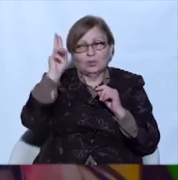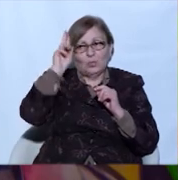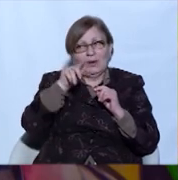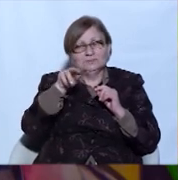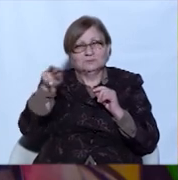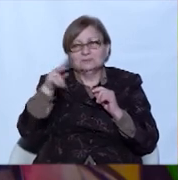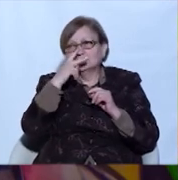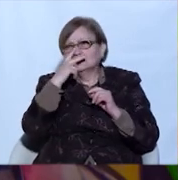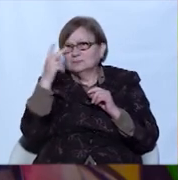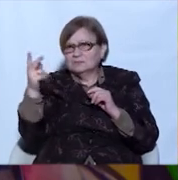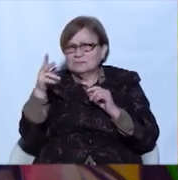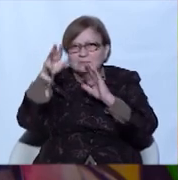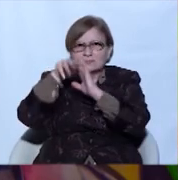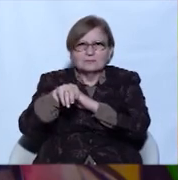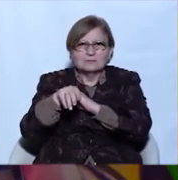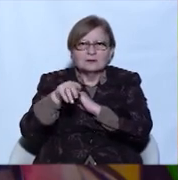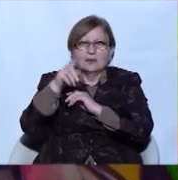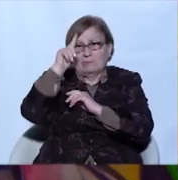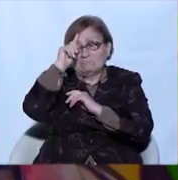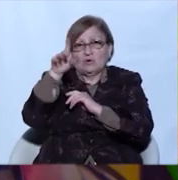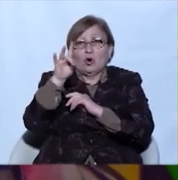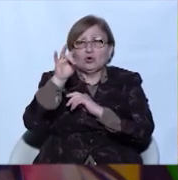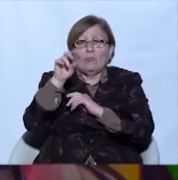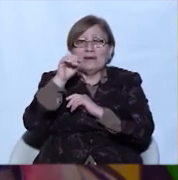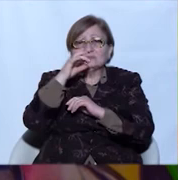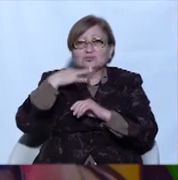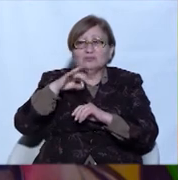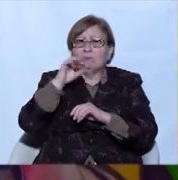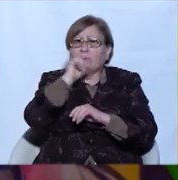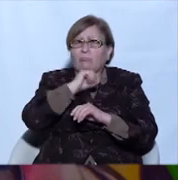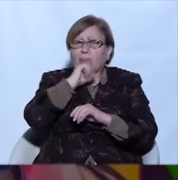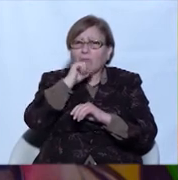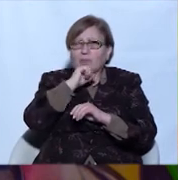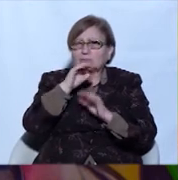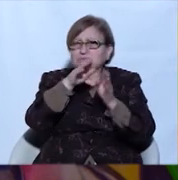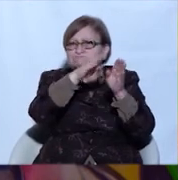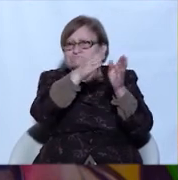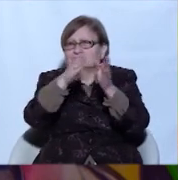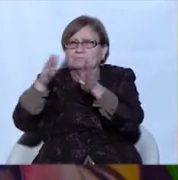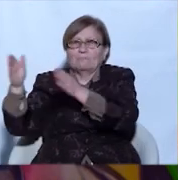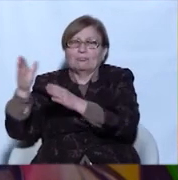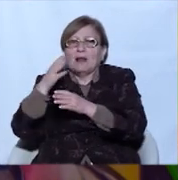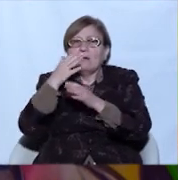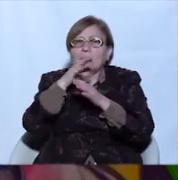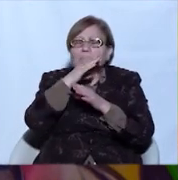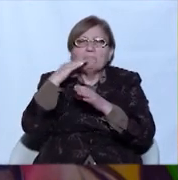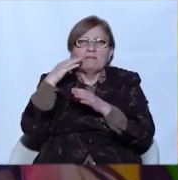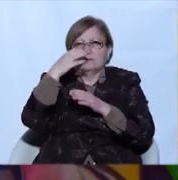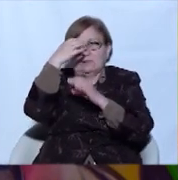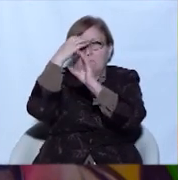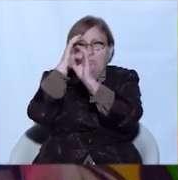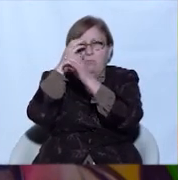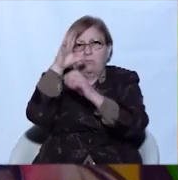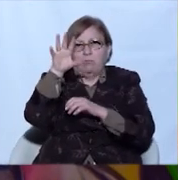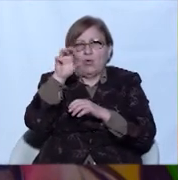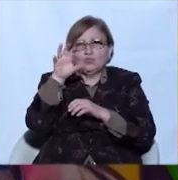ტუალეტში და დაინახა რომ იქ რობერტის მოპარული ბევრი ფოტოაპარატი დევს და ერთ-ერთი